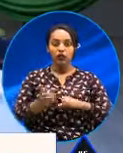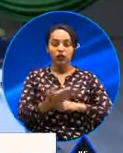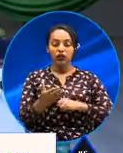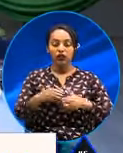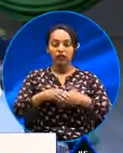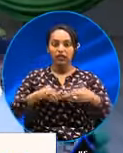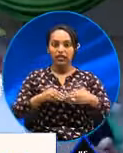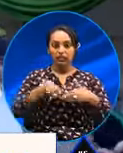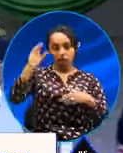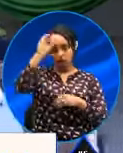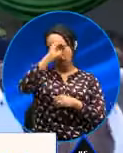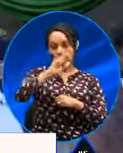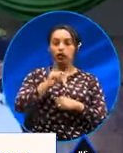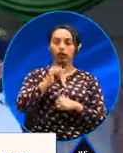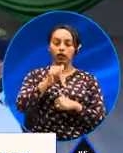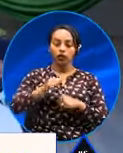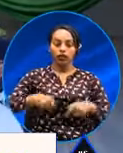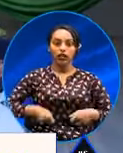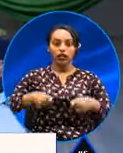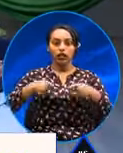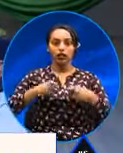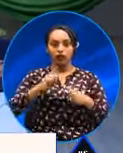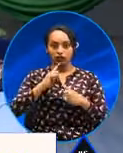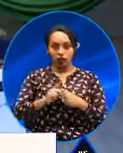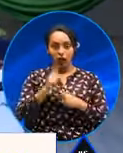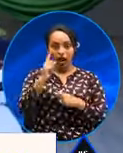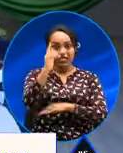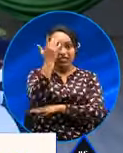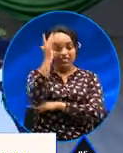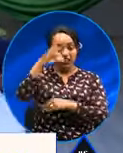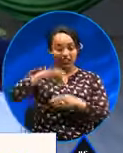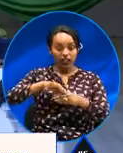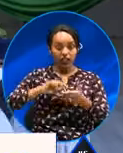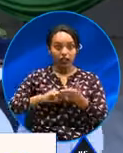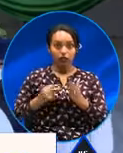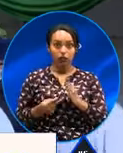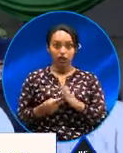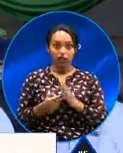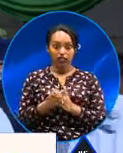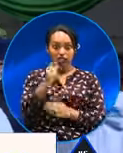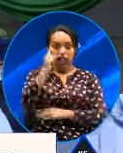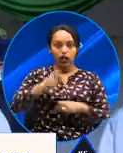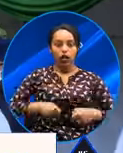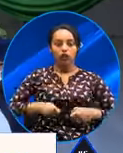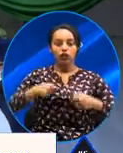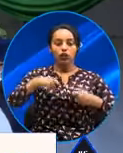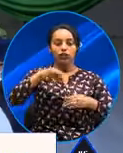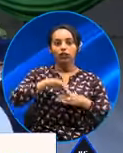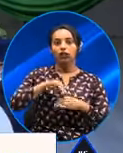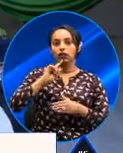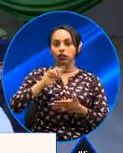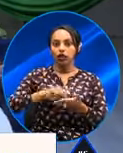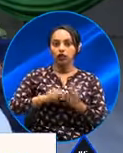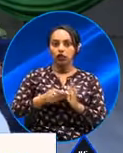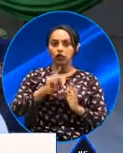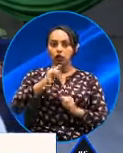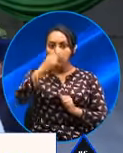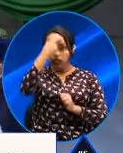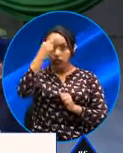ነገር በገንዘብ የሚተመን አይደለም፣ ህይወት ነው። አንድ ዛፍ ተከልም ማለት አንድ ህይወት ተከልም ማለት ነው።